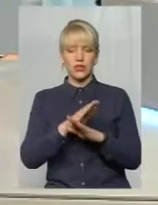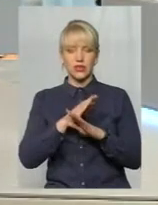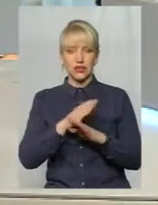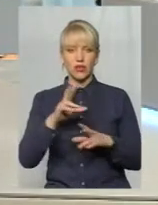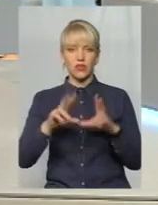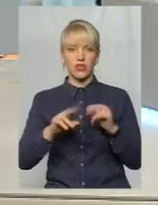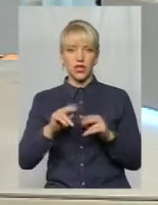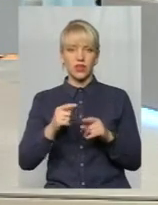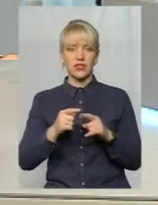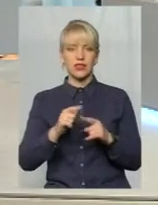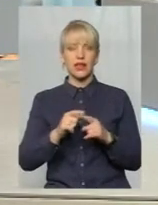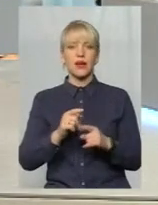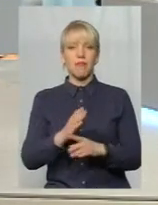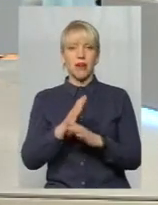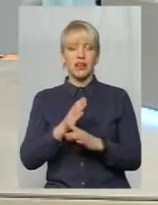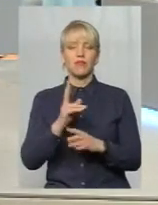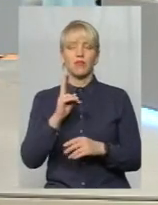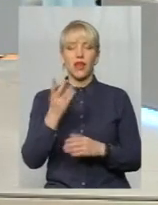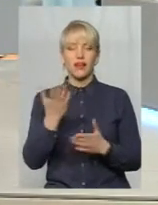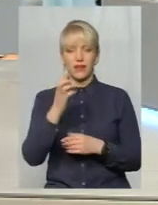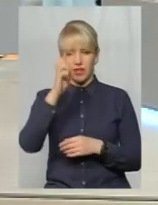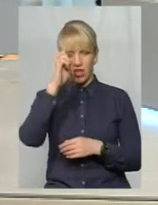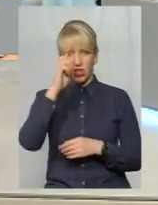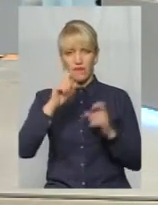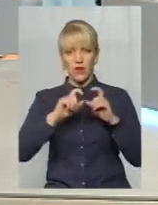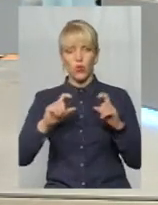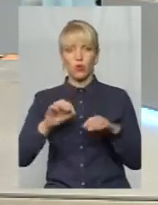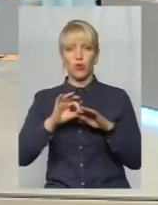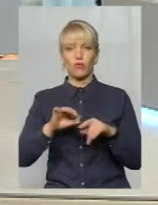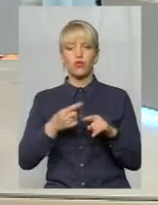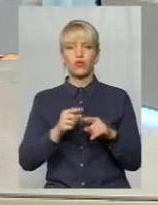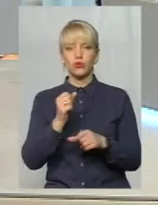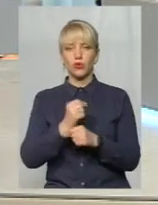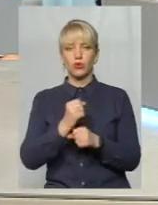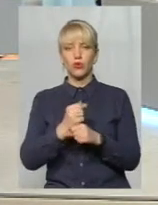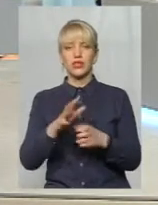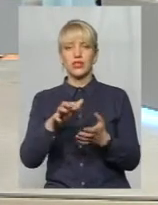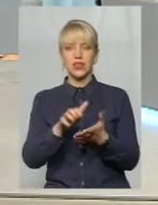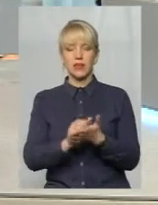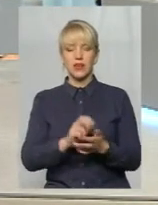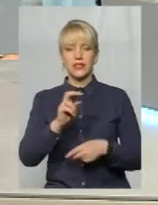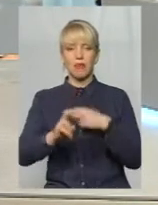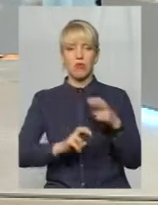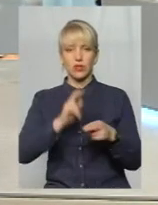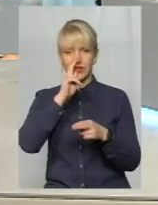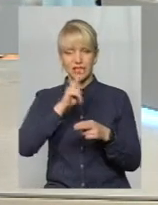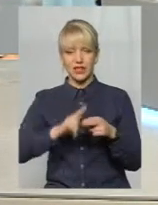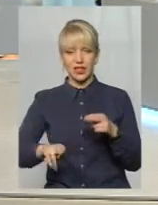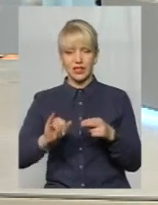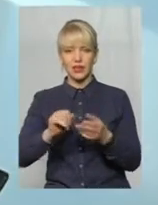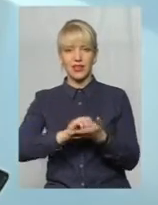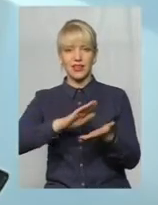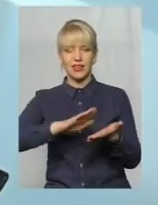хто, який державний орган проводить цю роботу і займається пошуком зниклих та ідентифікацією